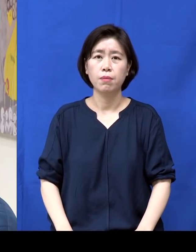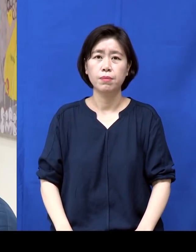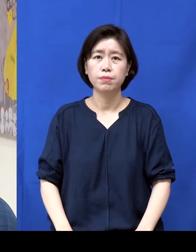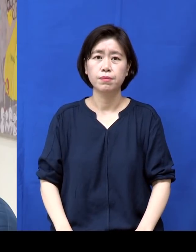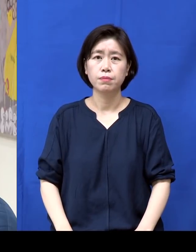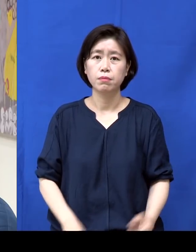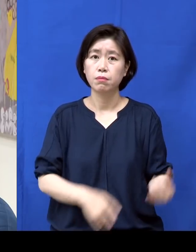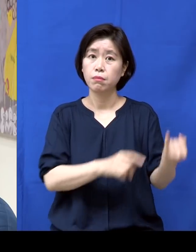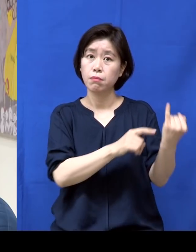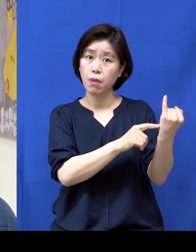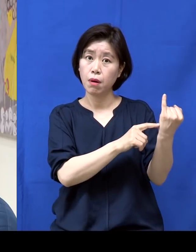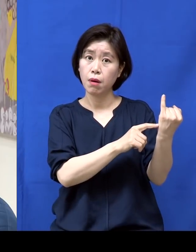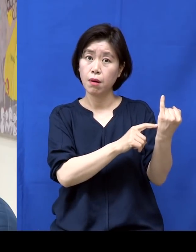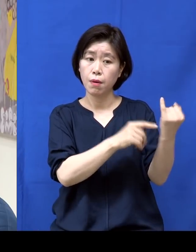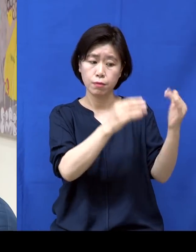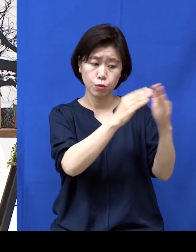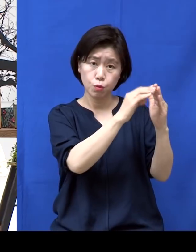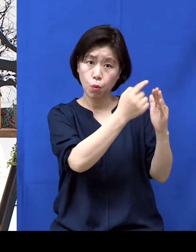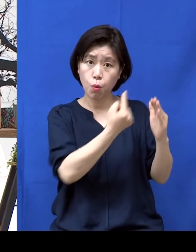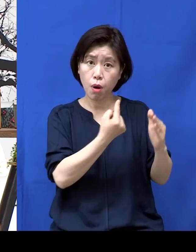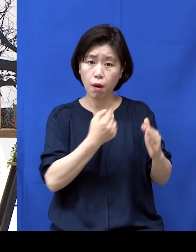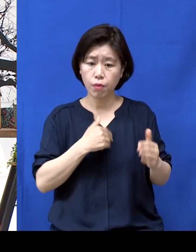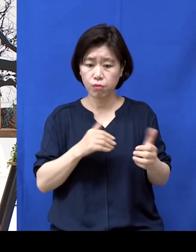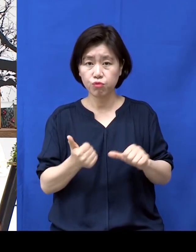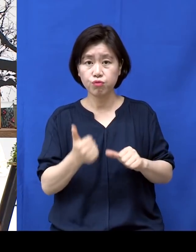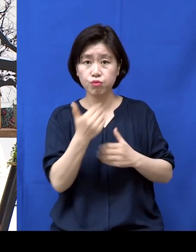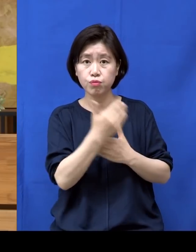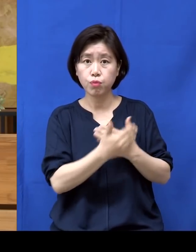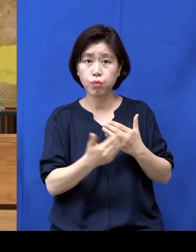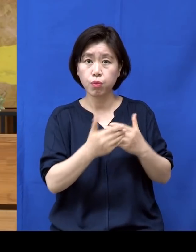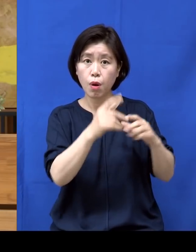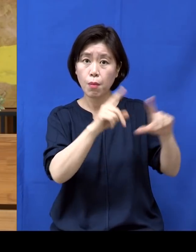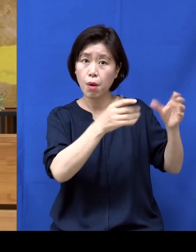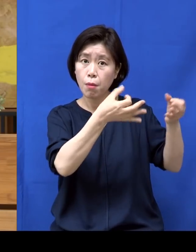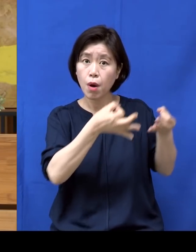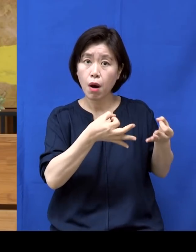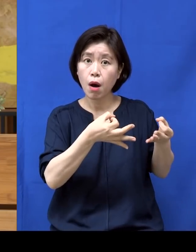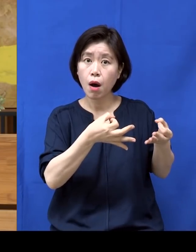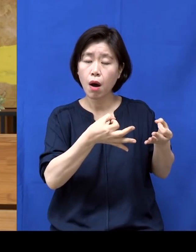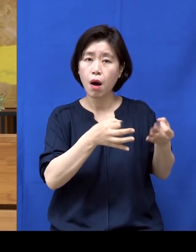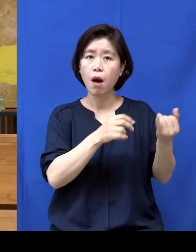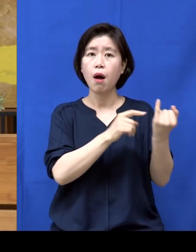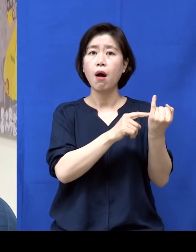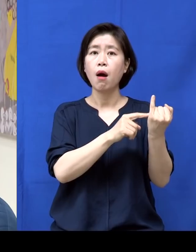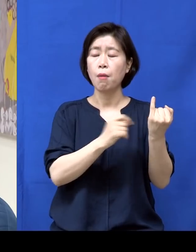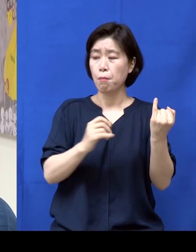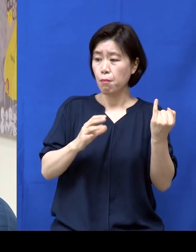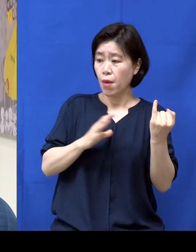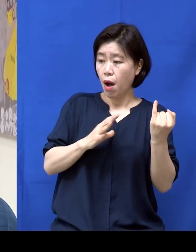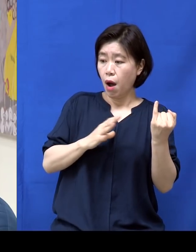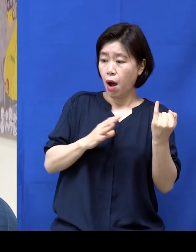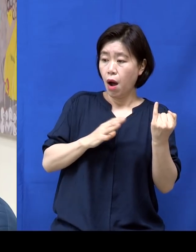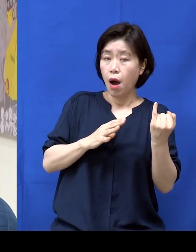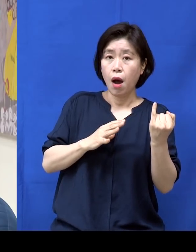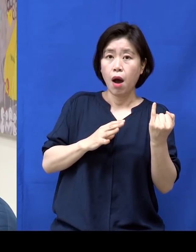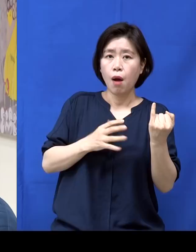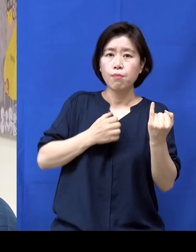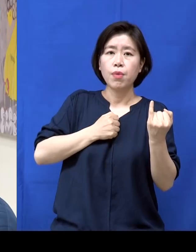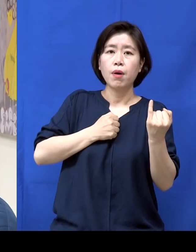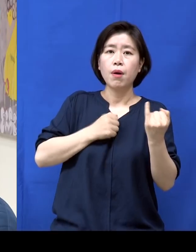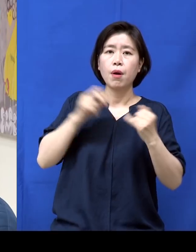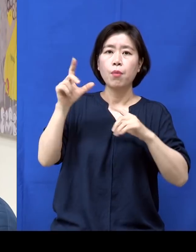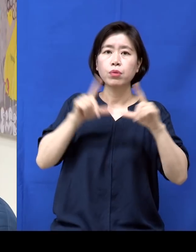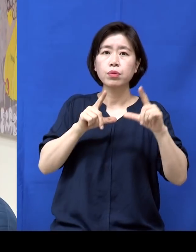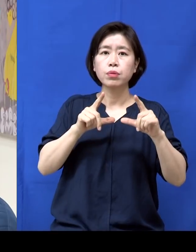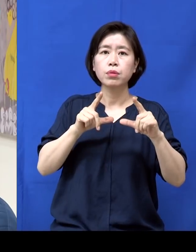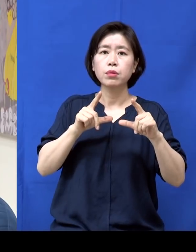그랬더니 아내가 받게 될 충격이 그럼요. 저한테도 전해지더라고요. 그렇죠. 그러니까 저 하나는 죽어서